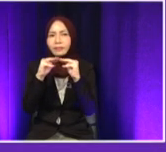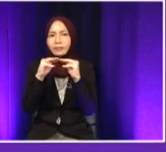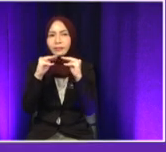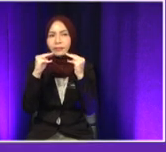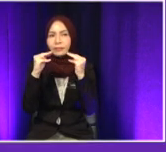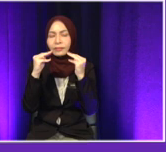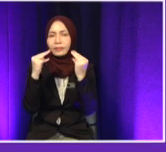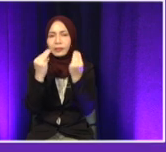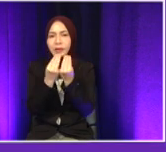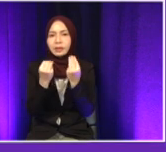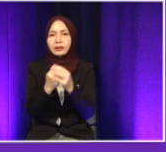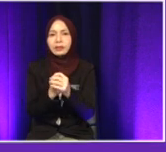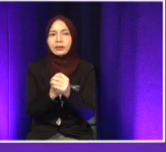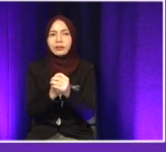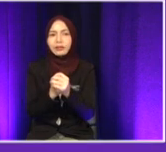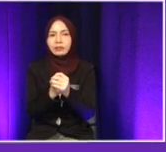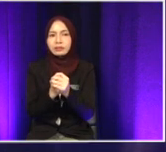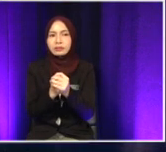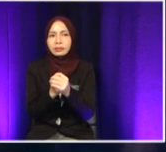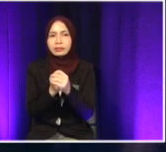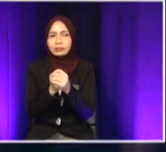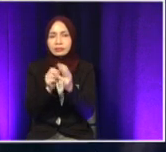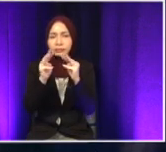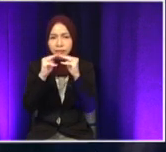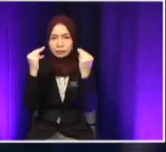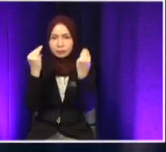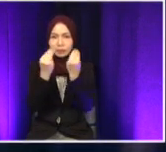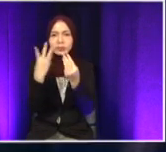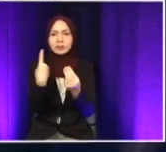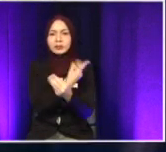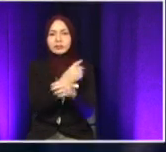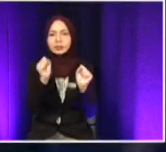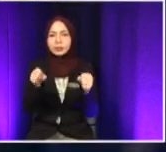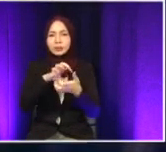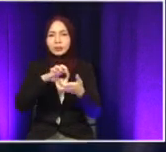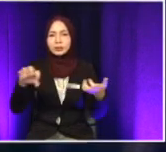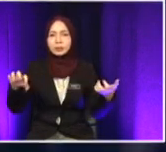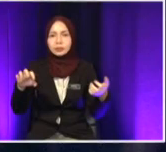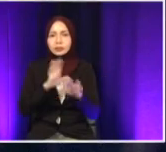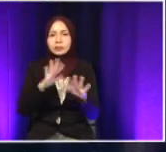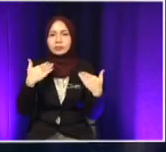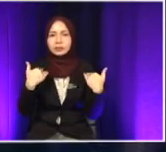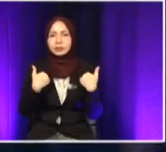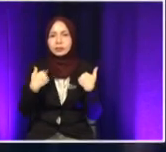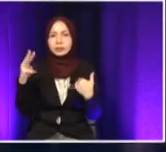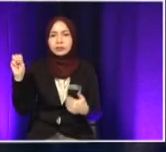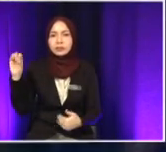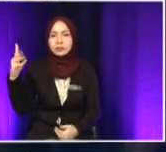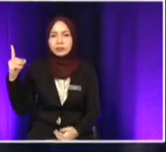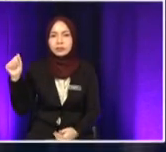masyarakat kayak gitu kita tak ada modal Insan kita tak ada sumber tenaga